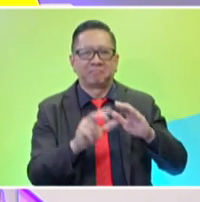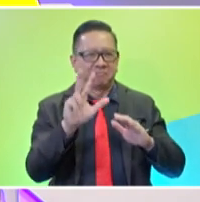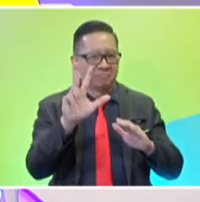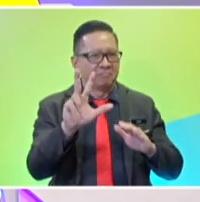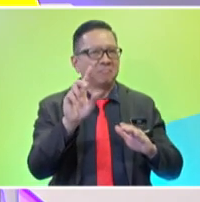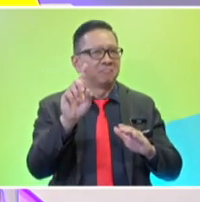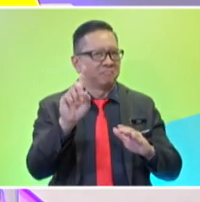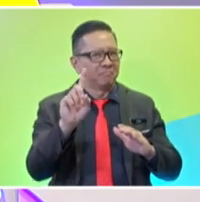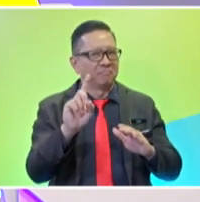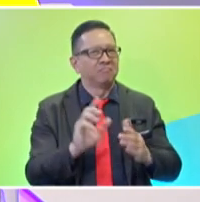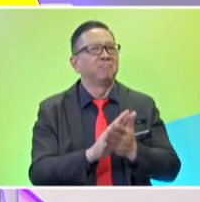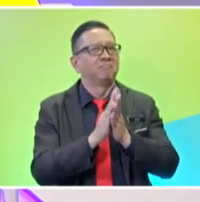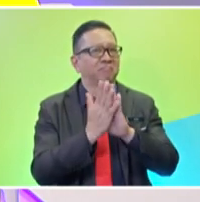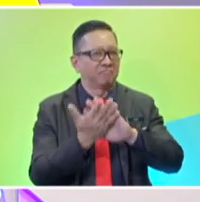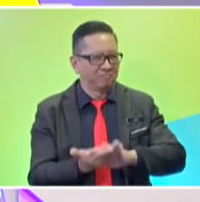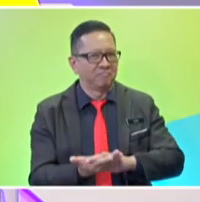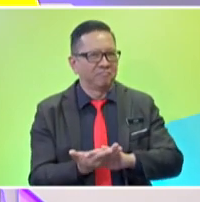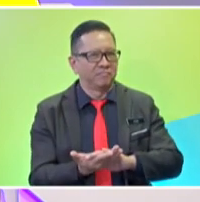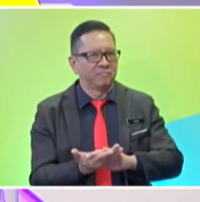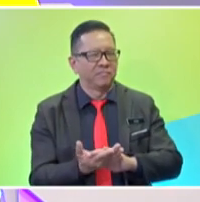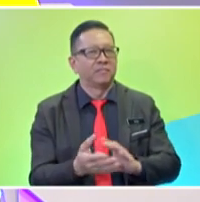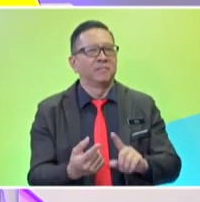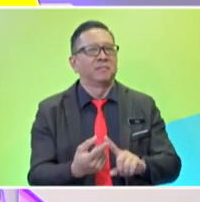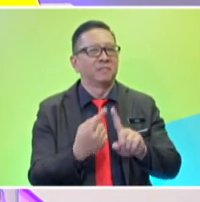macam mana terbentuknya